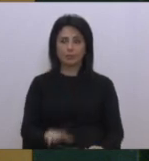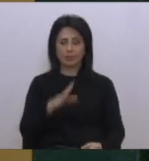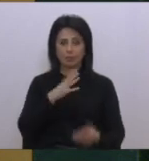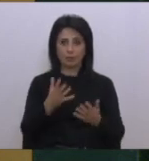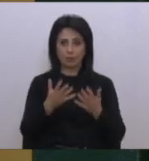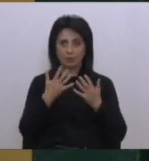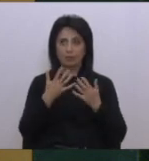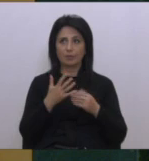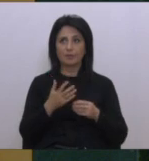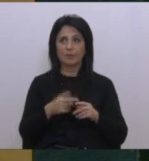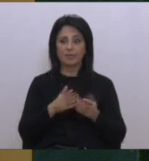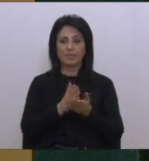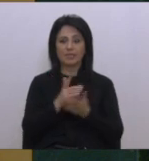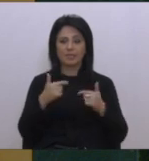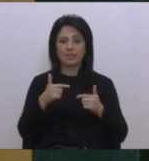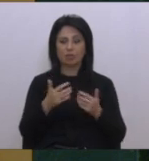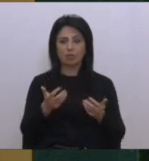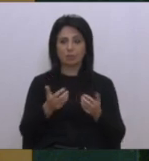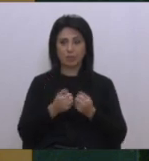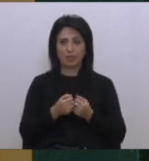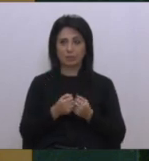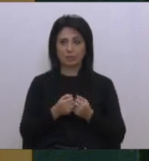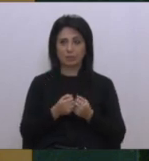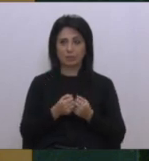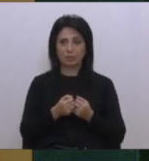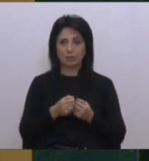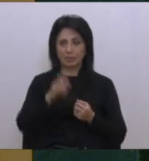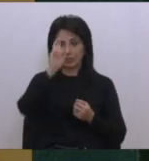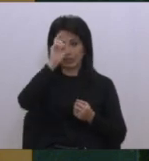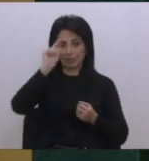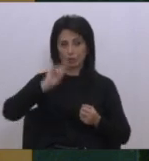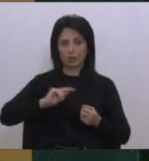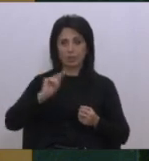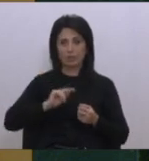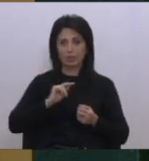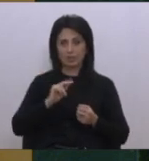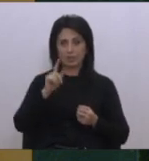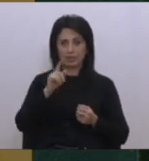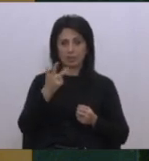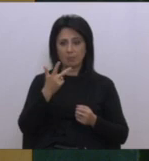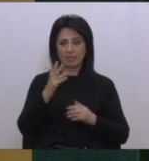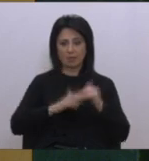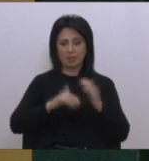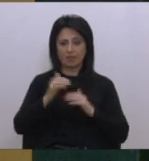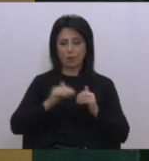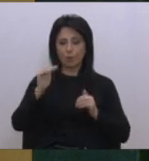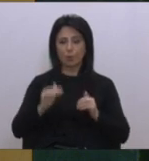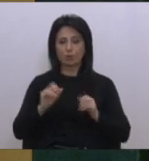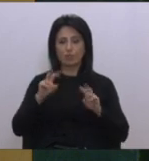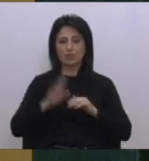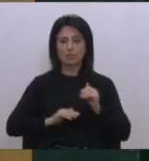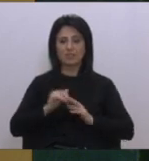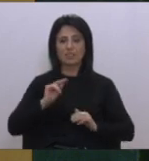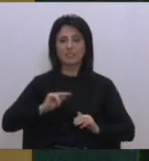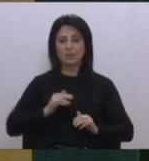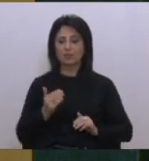arcoevitios, se există ajori mii reps, săgearul dată se bulebis mesame categorii, umtrosi specialisti, tânăm